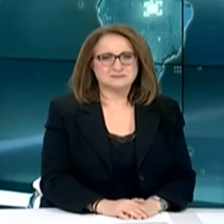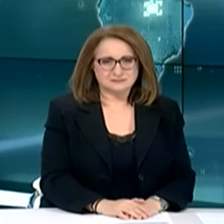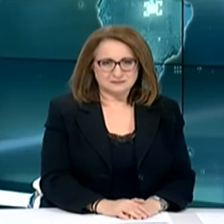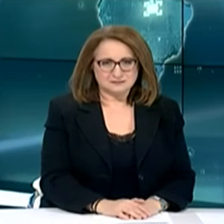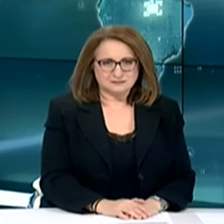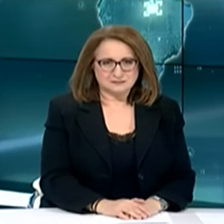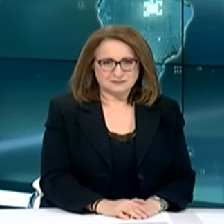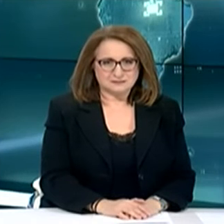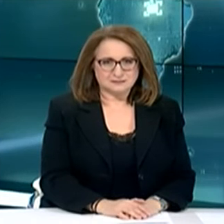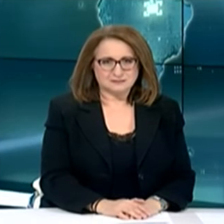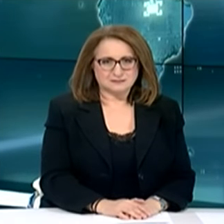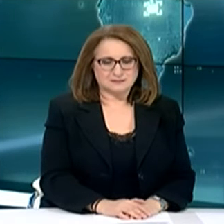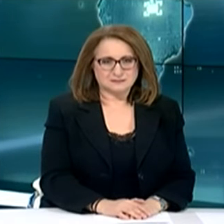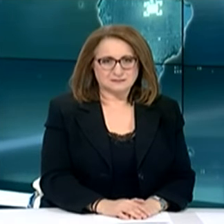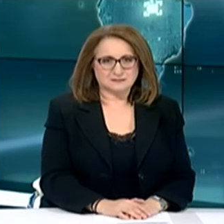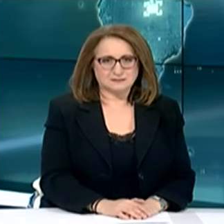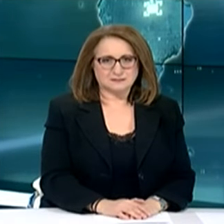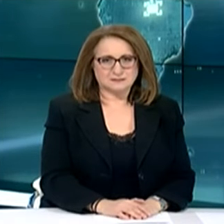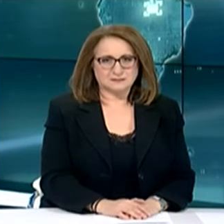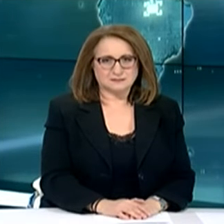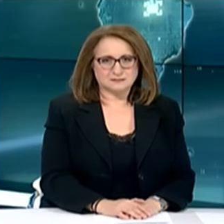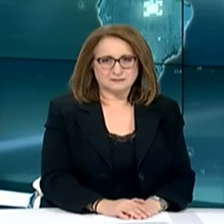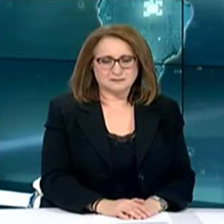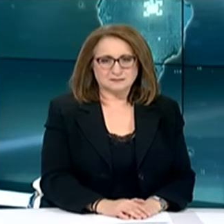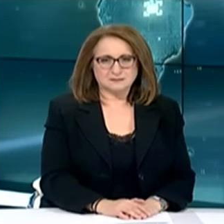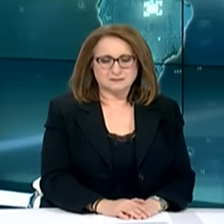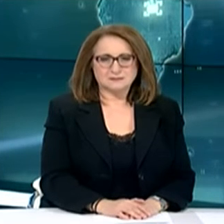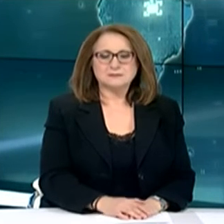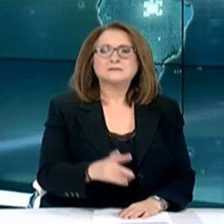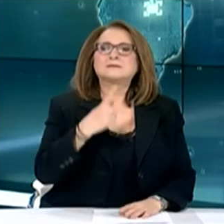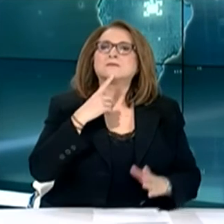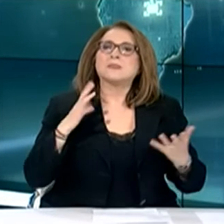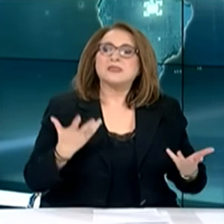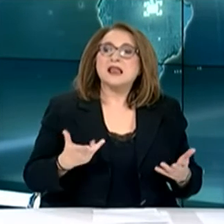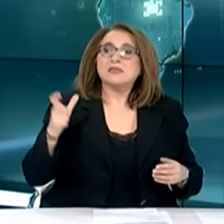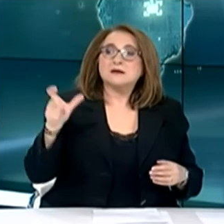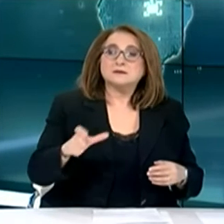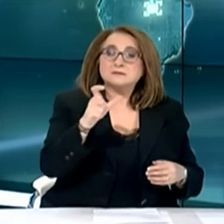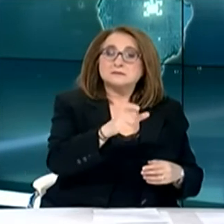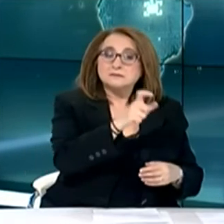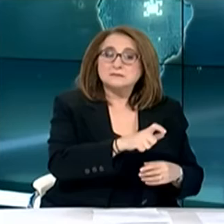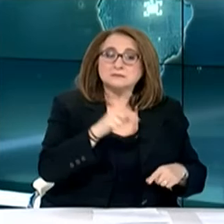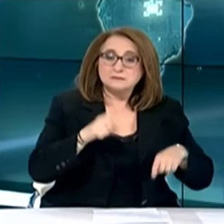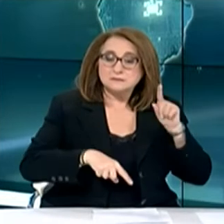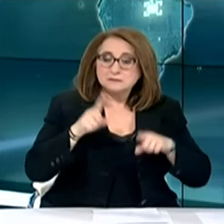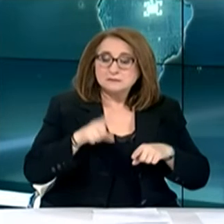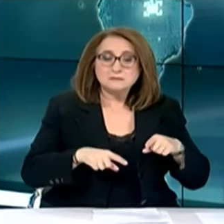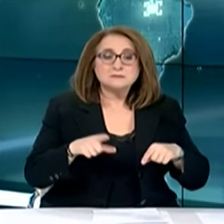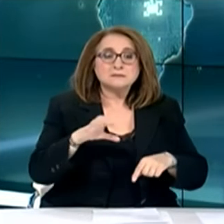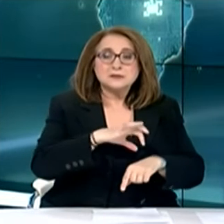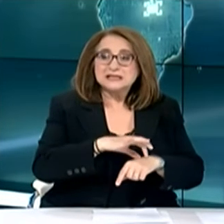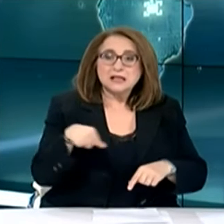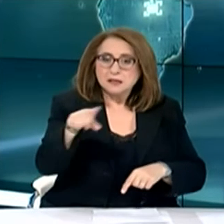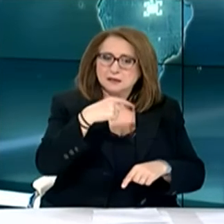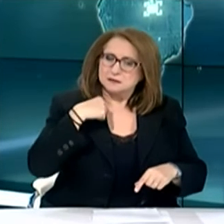τώρα, δηλαδή θα περιμένουμε στο να μικρόφωνο, δούμε οι υγειονομικούς που έχουν ήπια συμπτωματολογία να εργάζονται